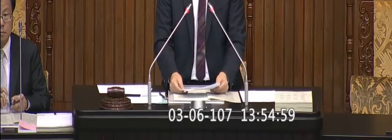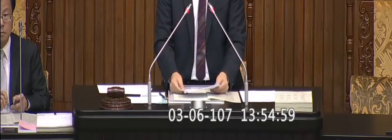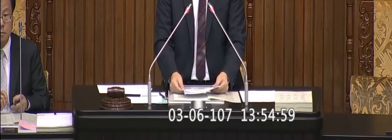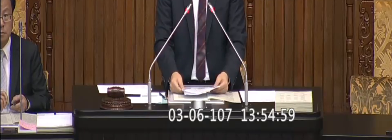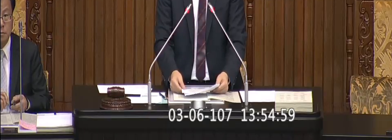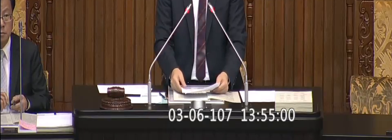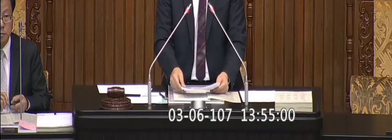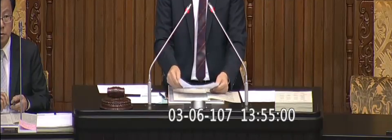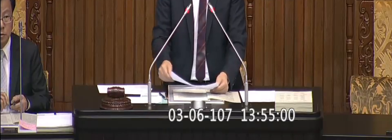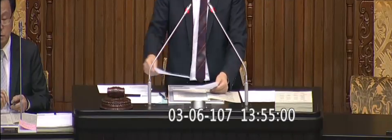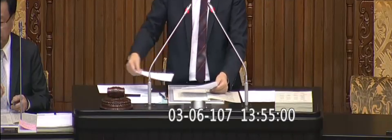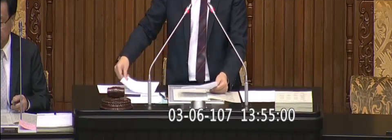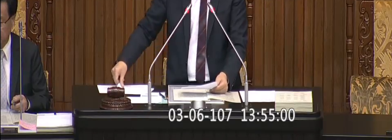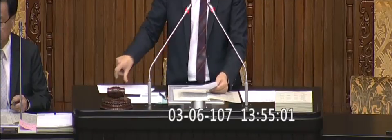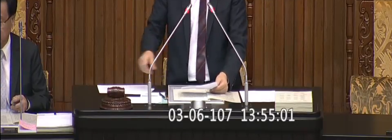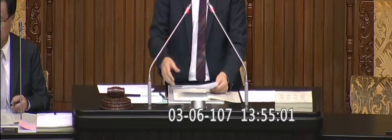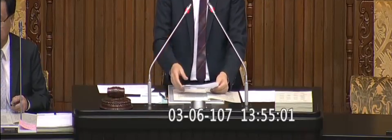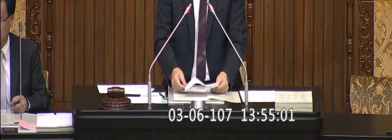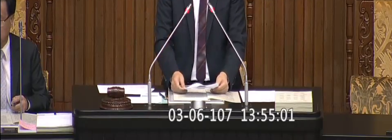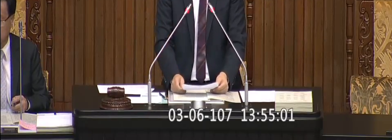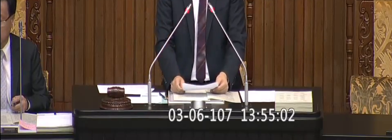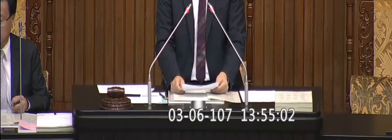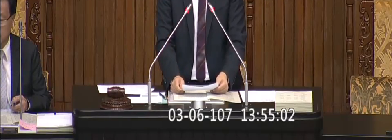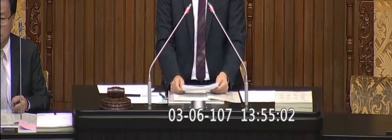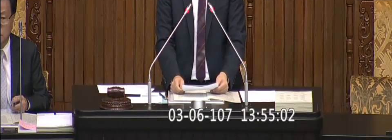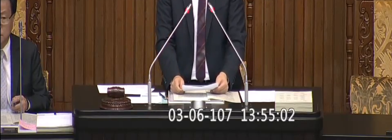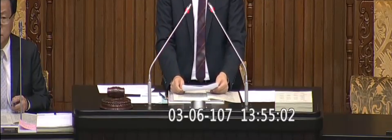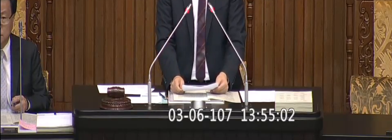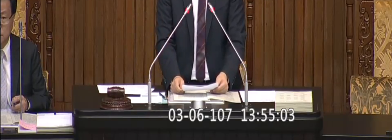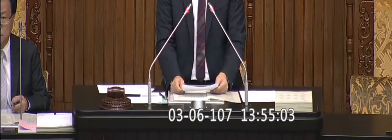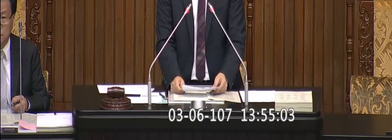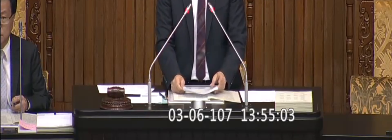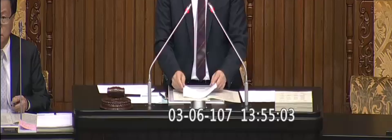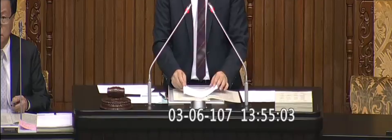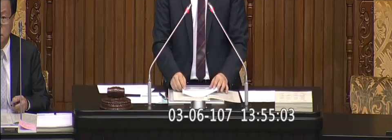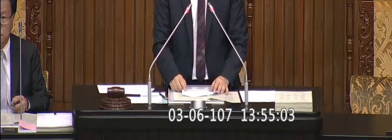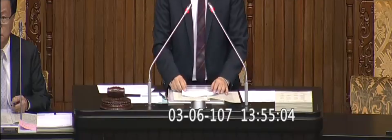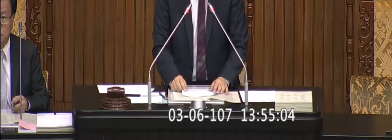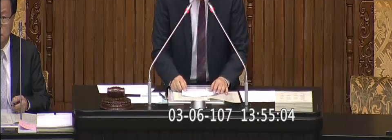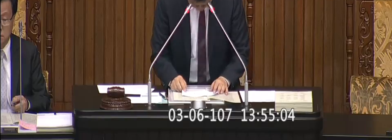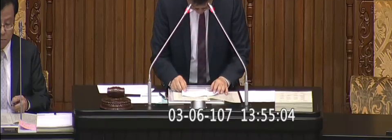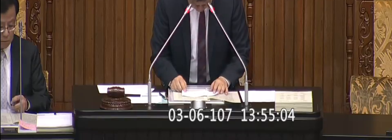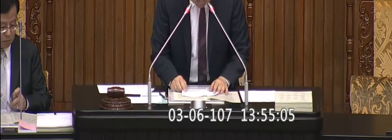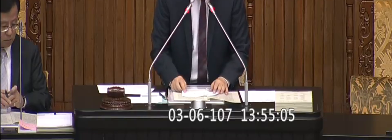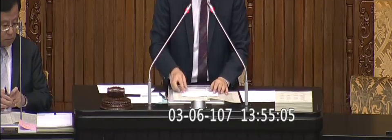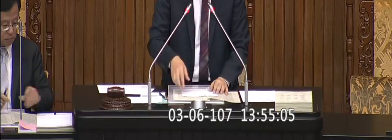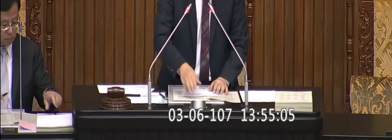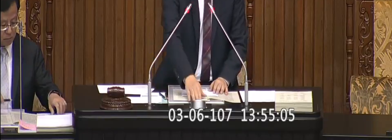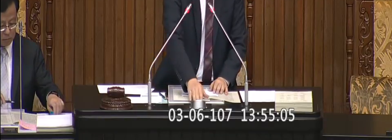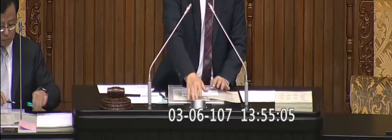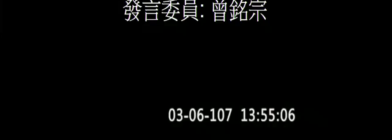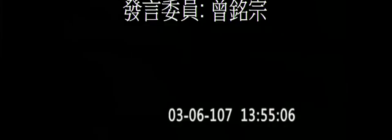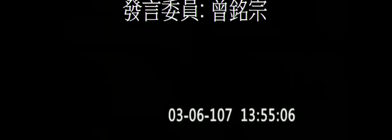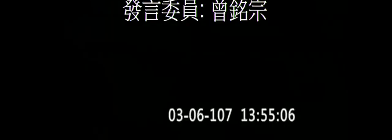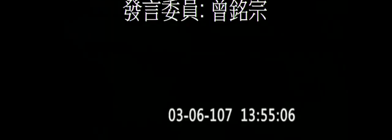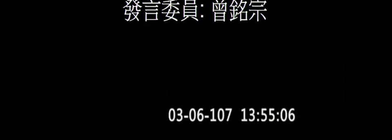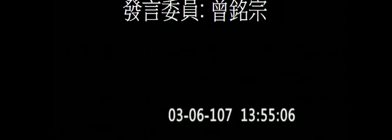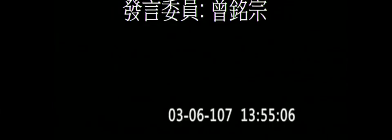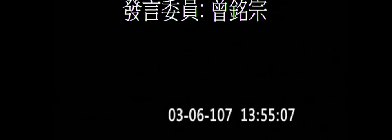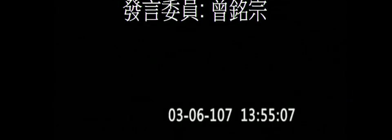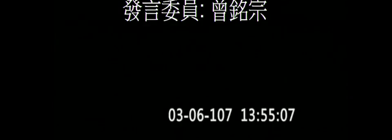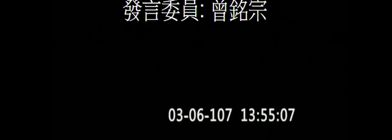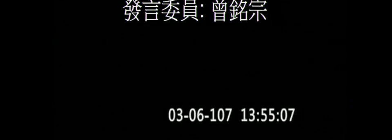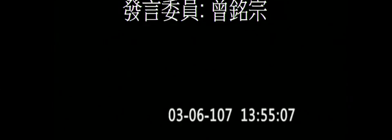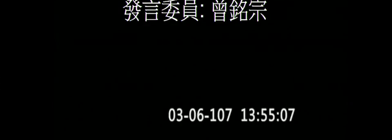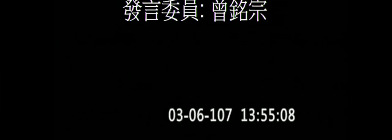世宝委员，赖世宝委员不在，本案暂不予处理。接着请曾明忠委员。